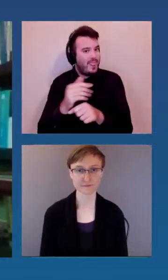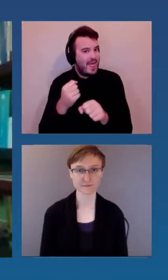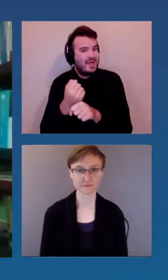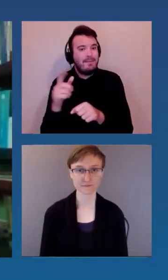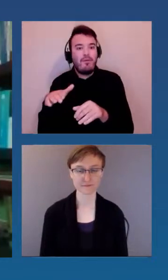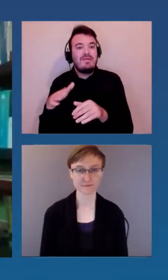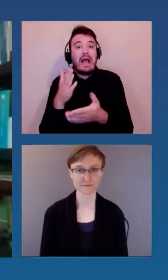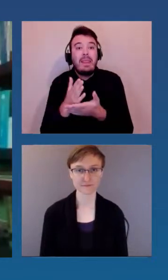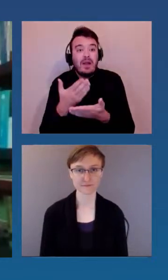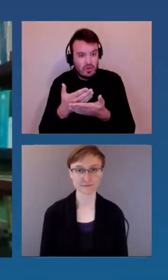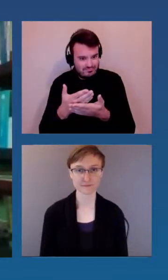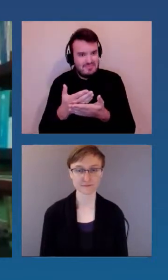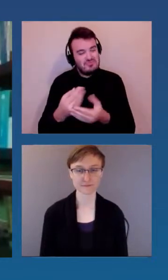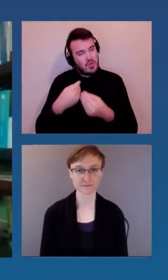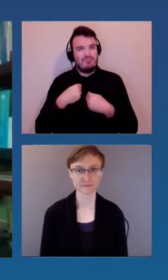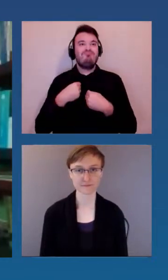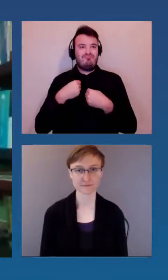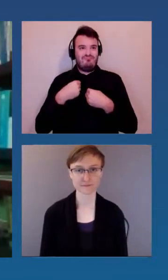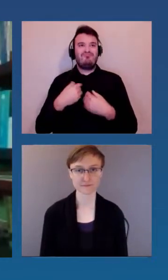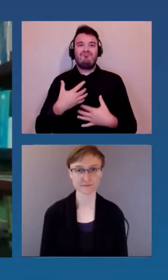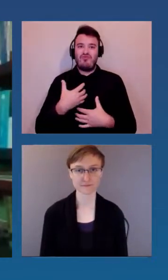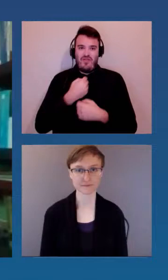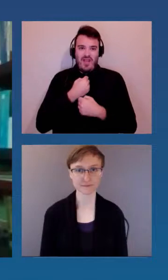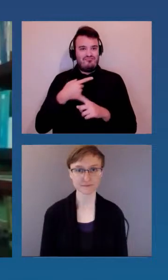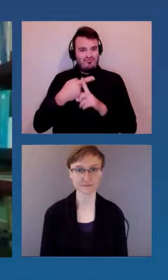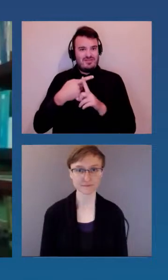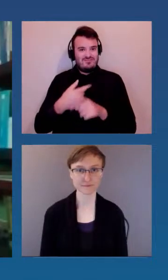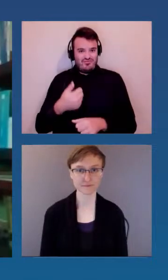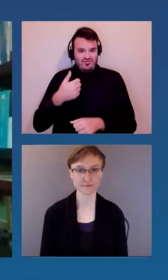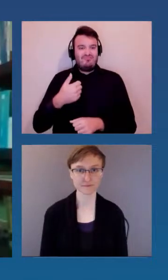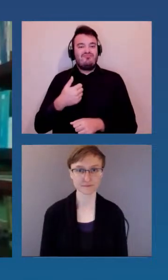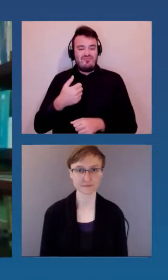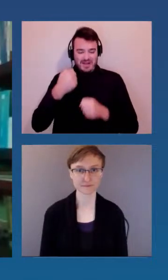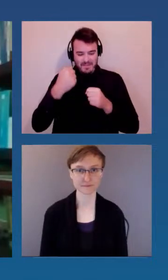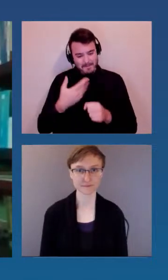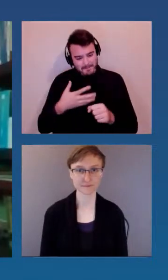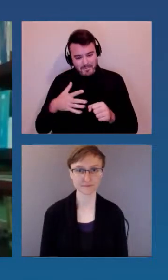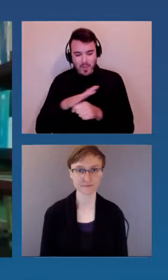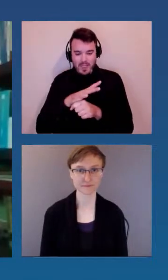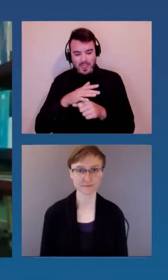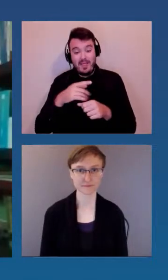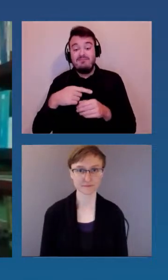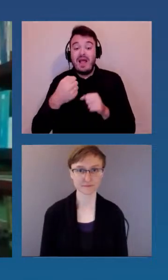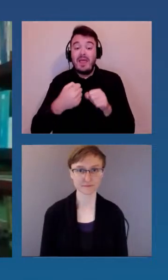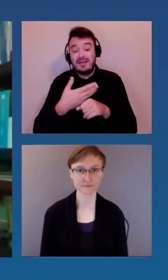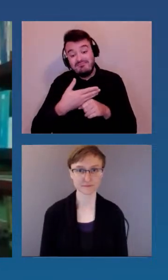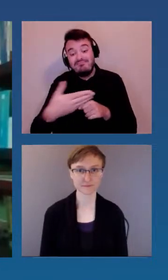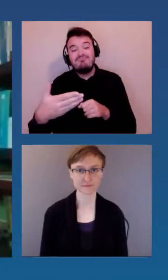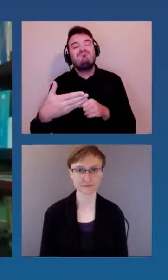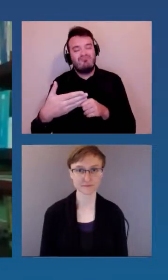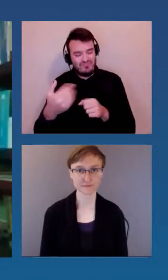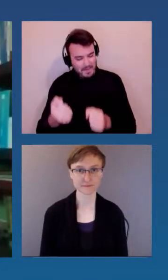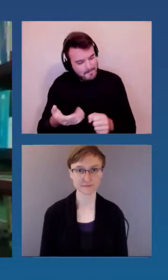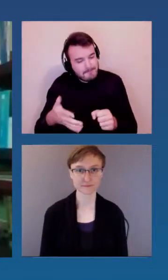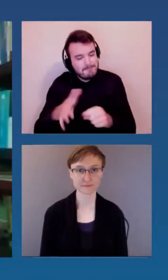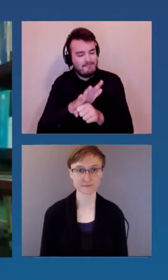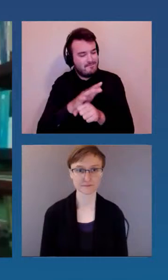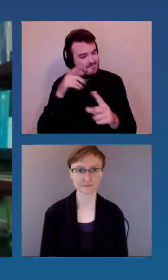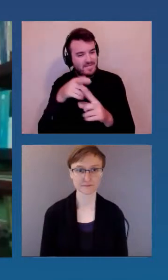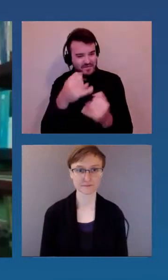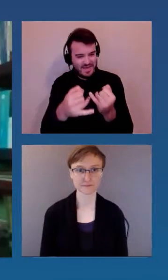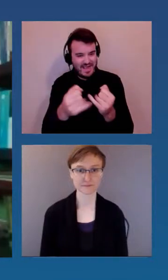à fait confiants que nous avons en place ce qu'il faut pour assurer la sécurité et la